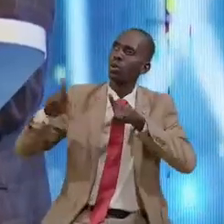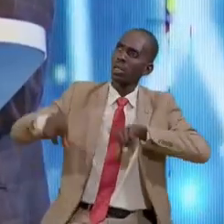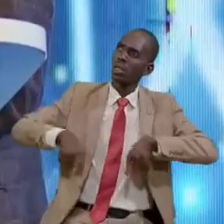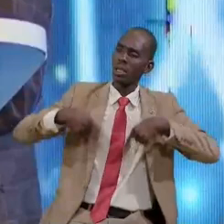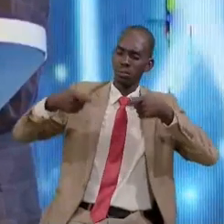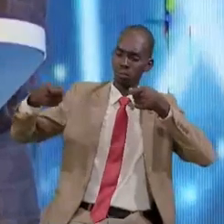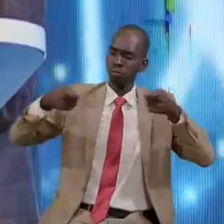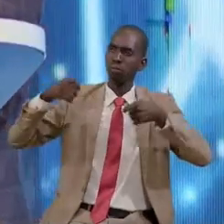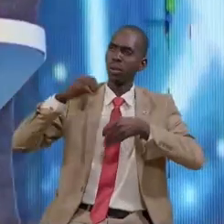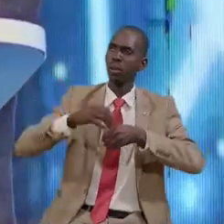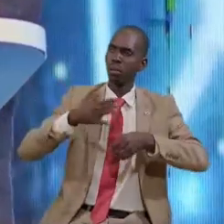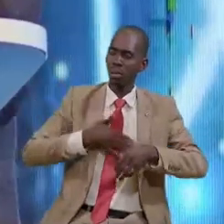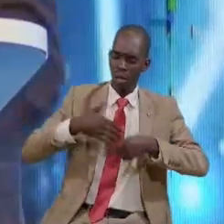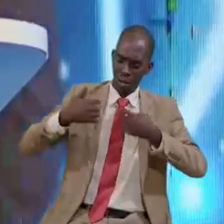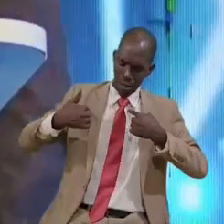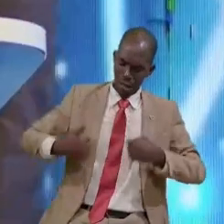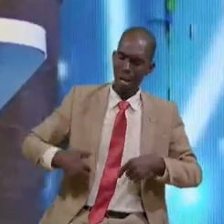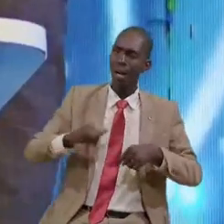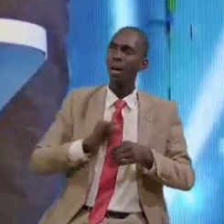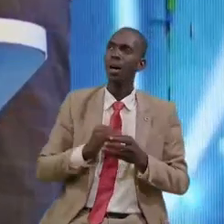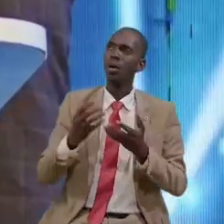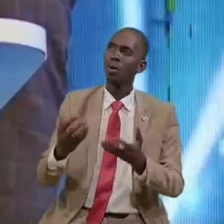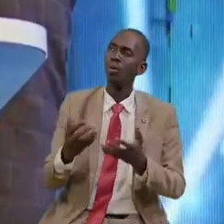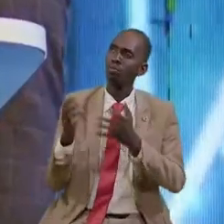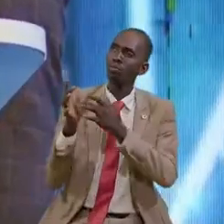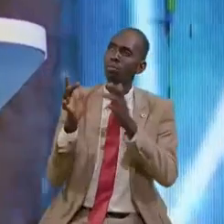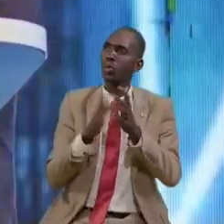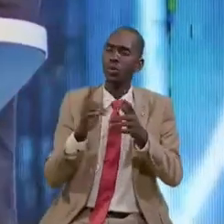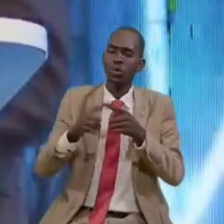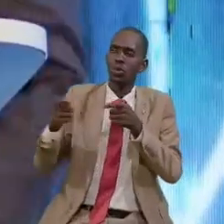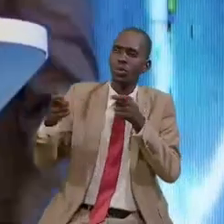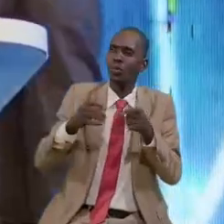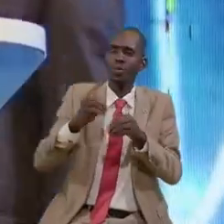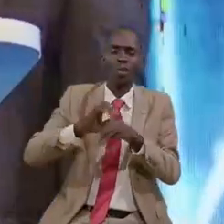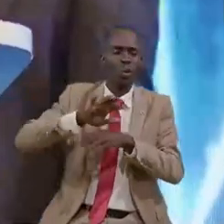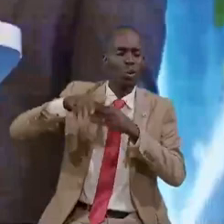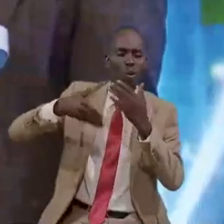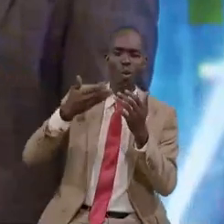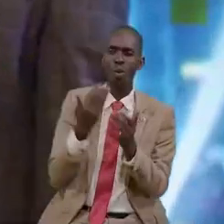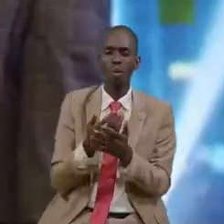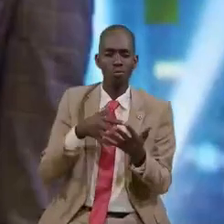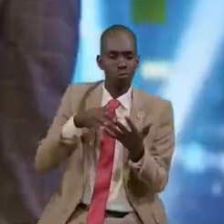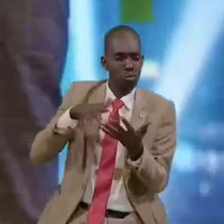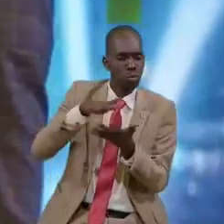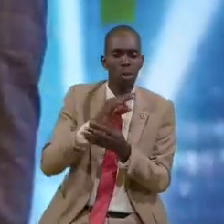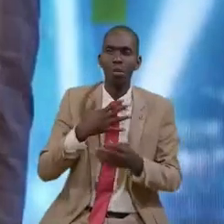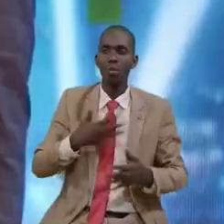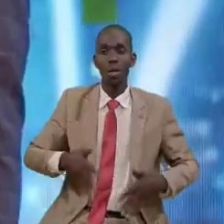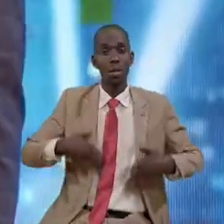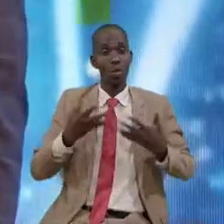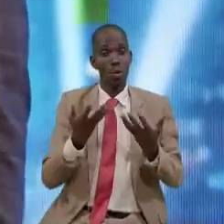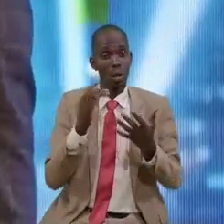mon cœur, je veux qu'il règne dans chaque domaine de ma vie. Levez la main là, levez la